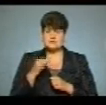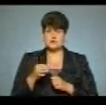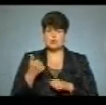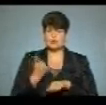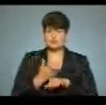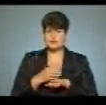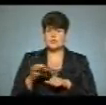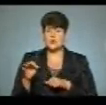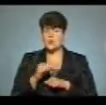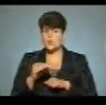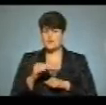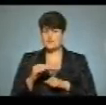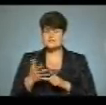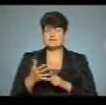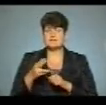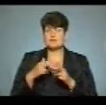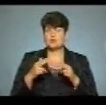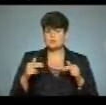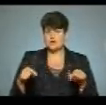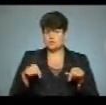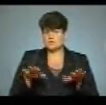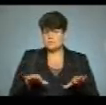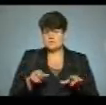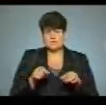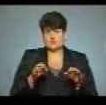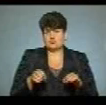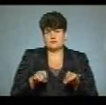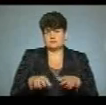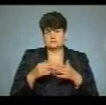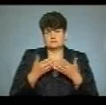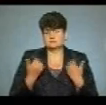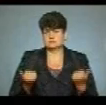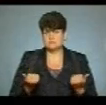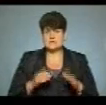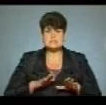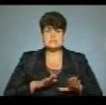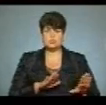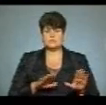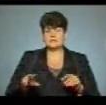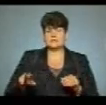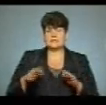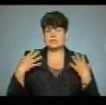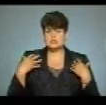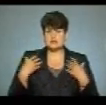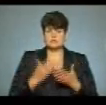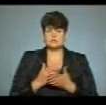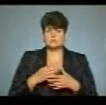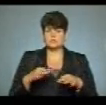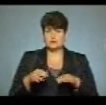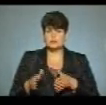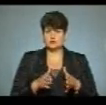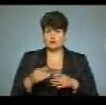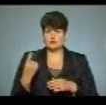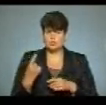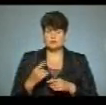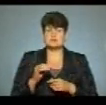них в Дніпропетровську і вони на місці нічого не вирішують. Заступник начальника служби автомобільних доріг в області Юрій